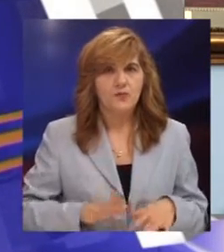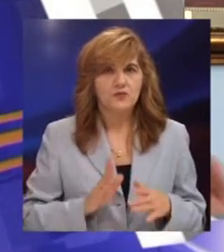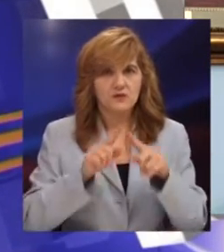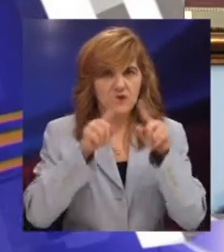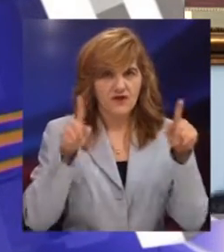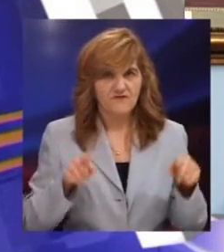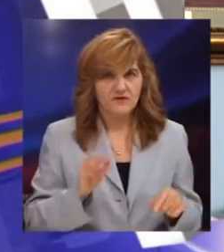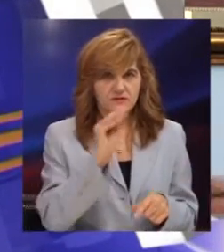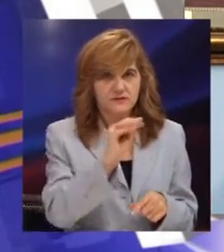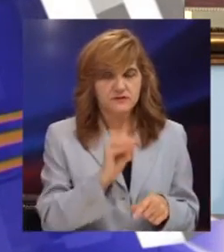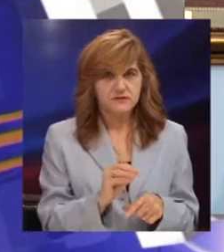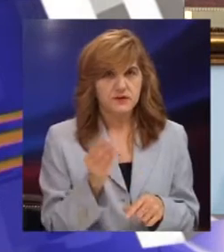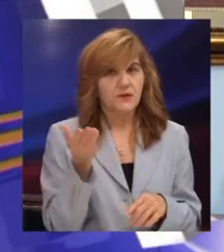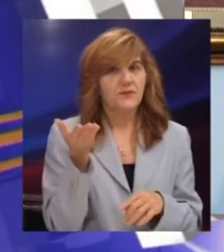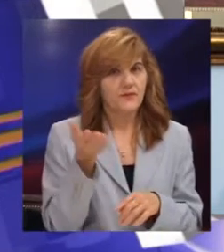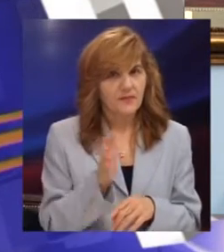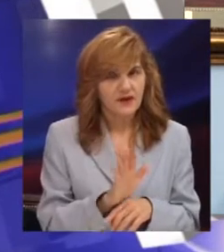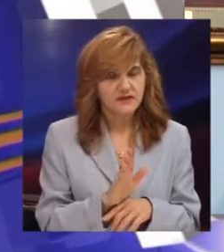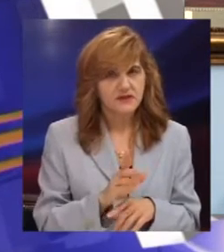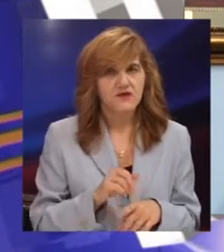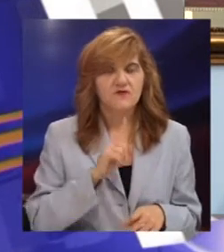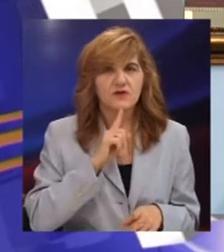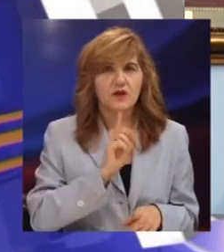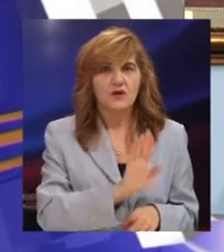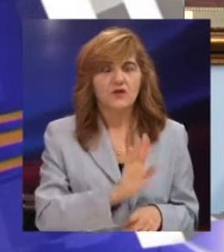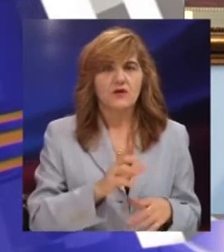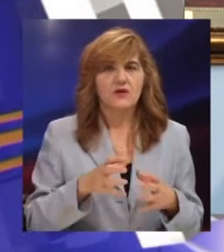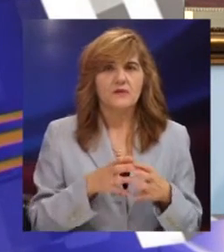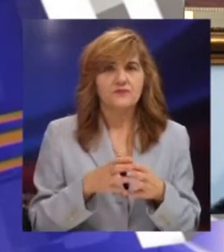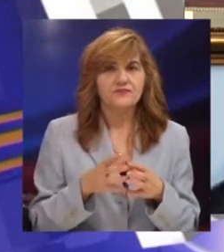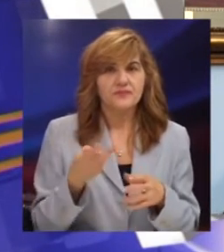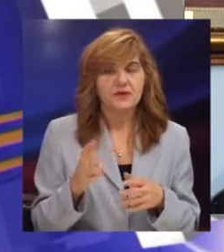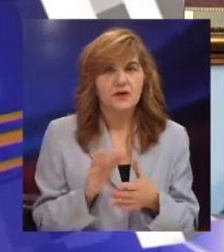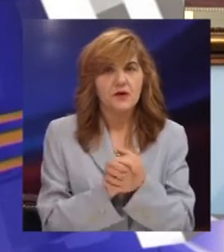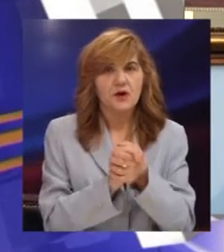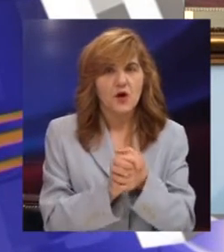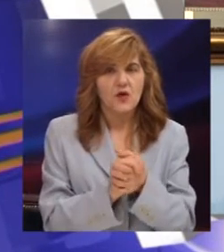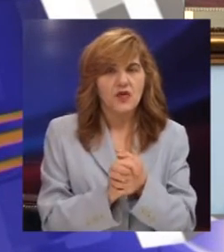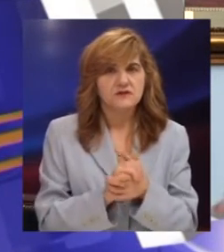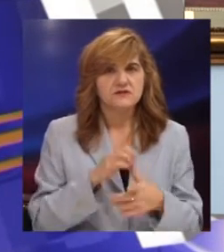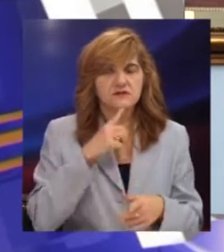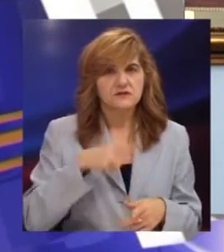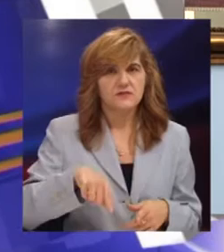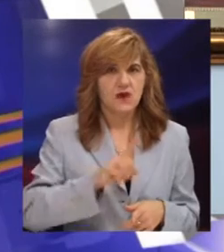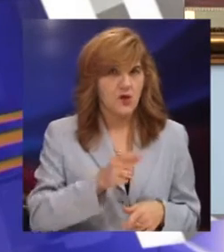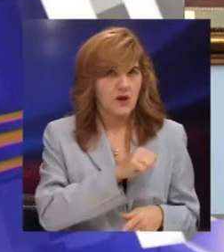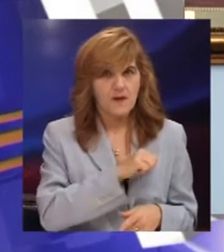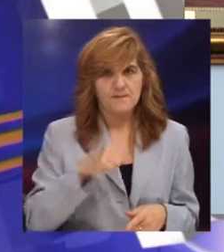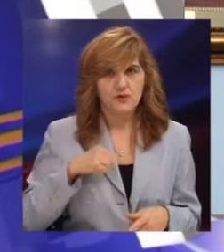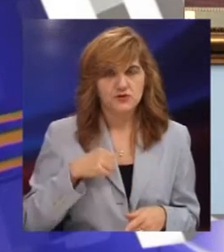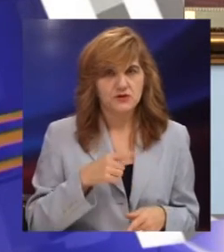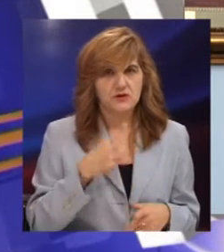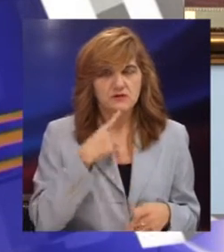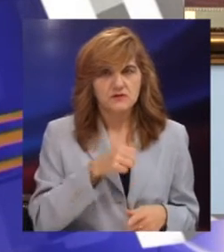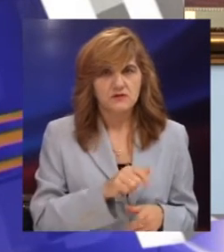na nečijoj listi pa sad predstavlja Bunjevce, nego da je politička partija koalicioni partner ako ne može